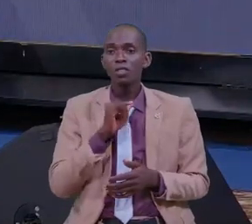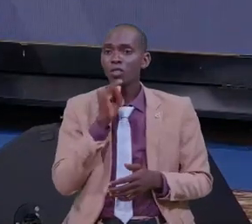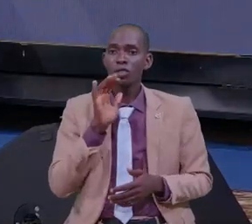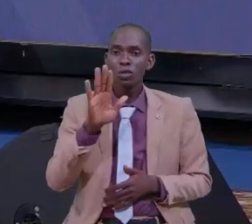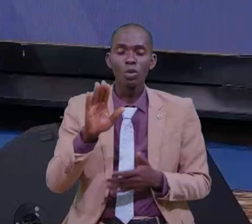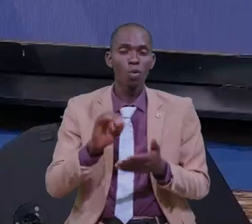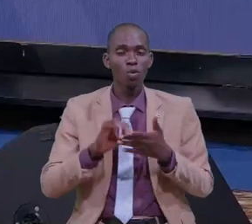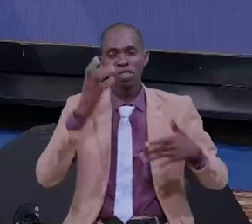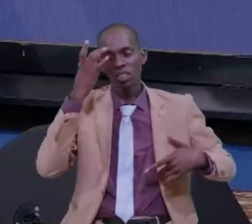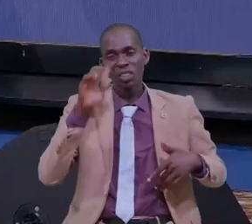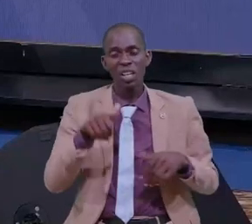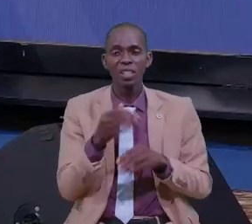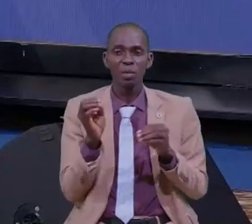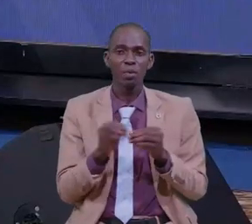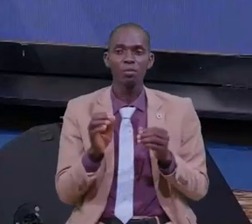Elle n'est plus pour toi.